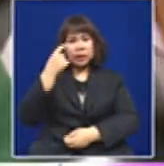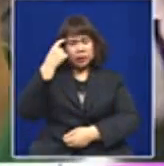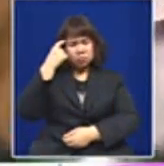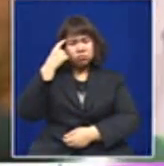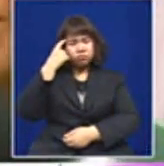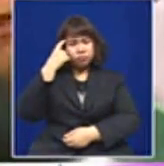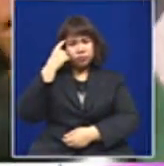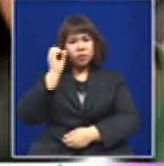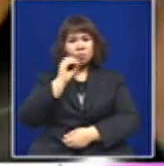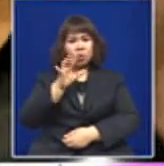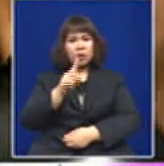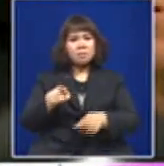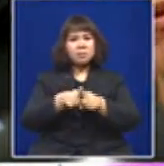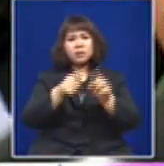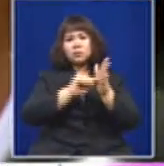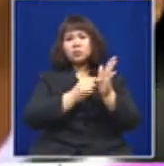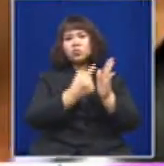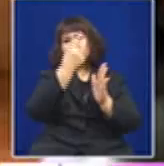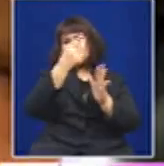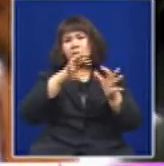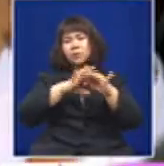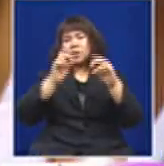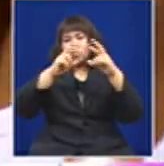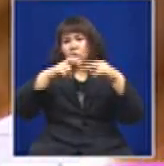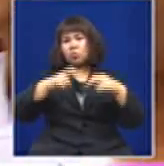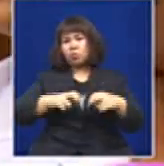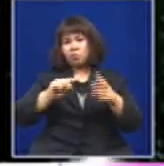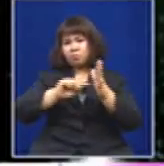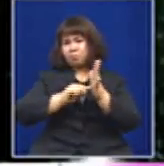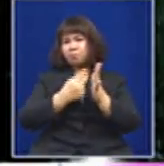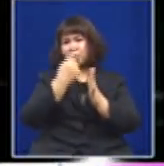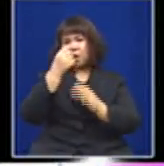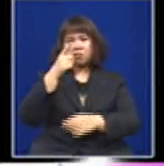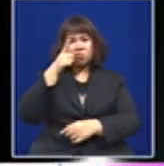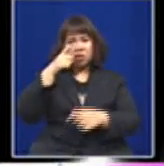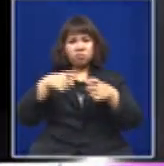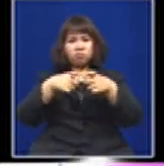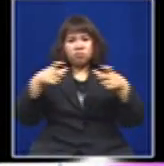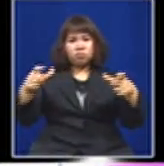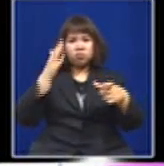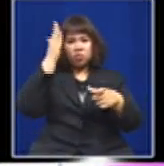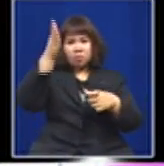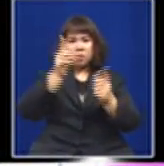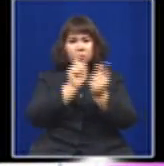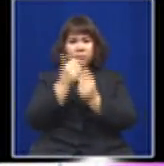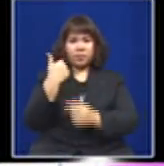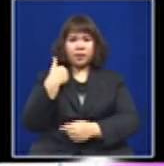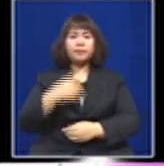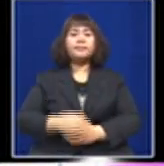าจเรียกได้ว่าเป็นจุดเริ่มต้นของการค้นพบครั้งยิ่งใหญ่ที่กำลังจะตามมา